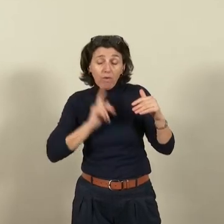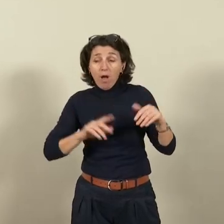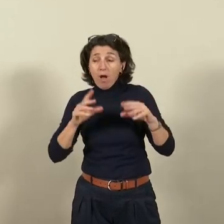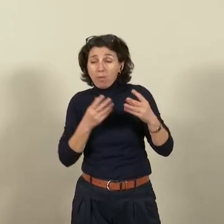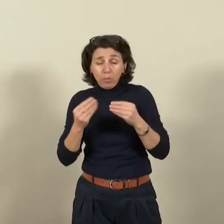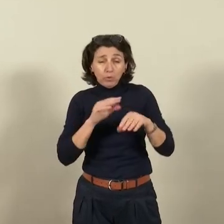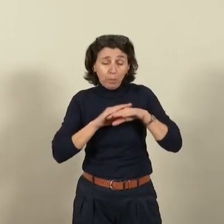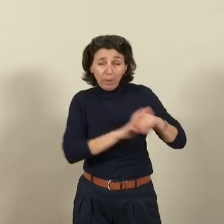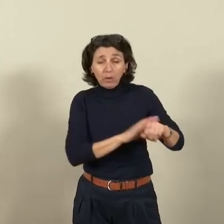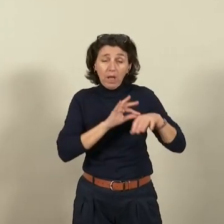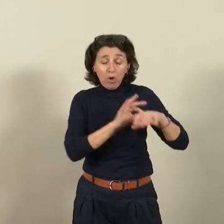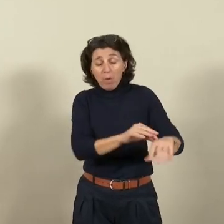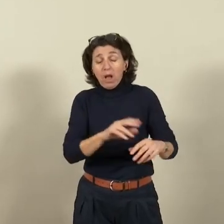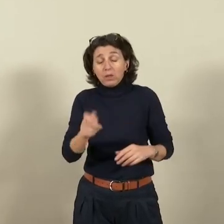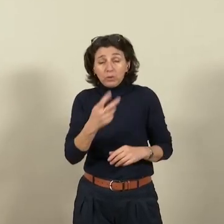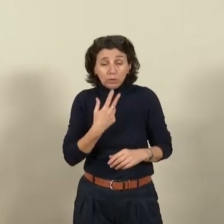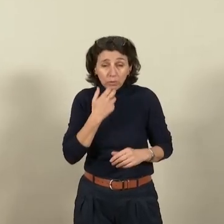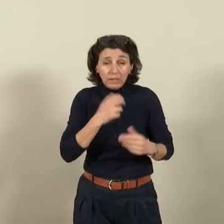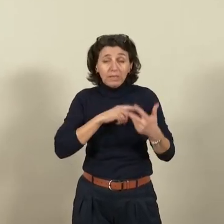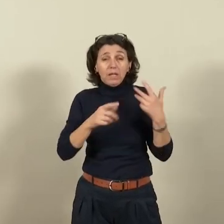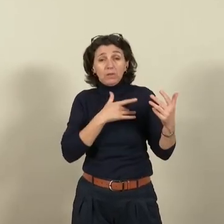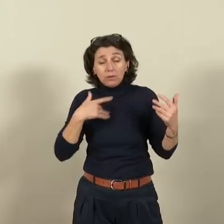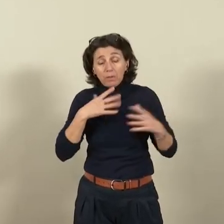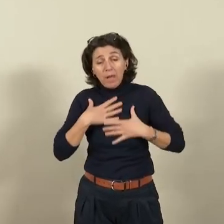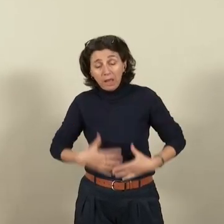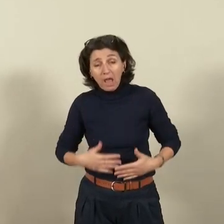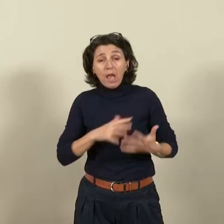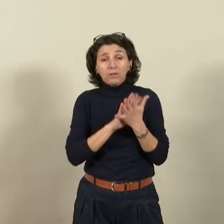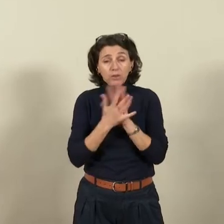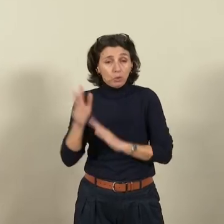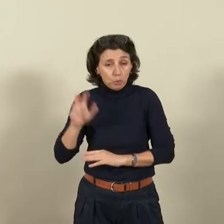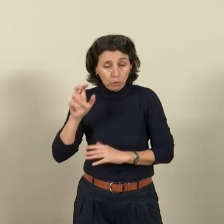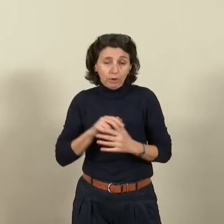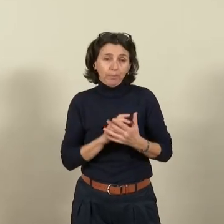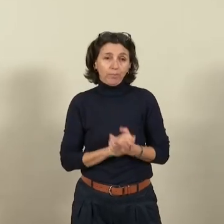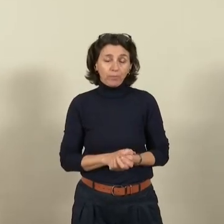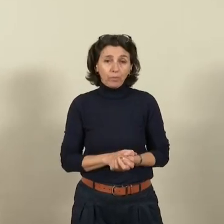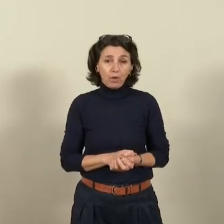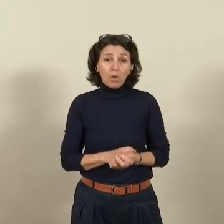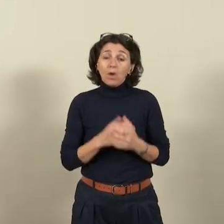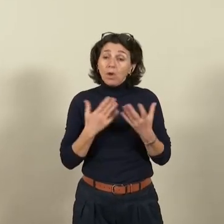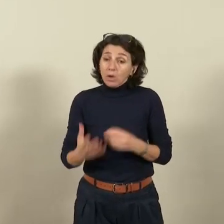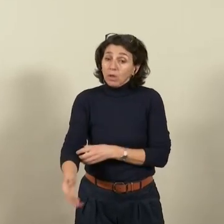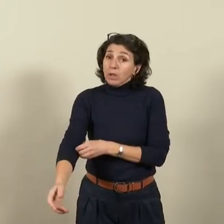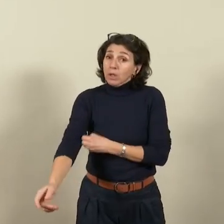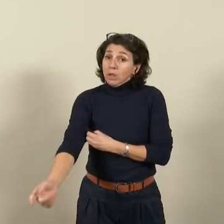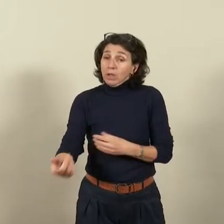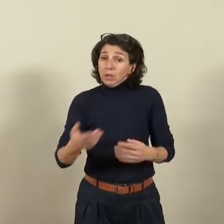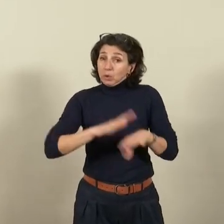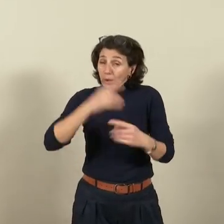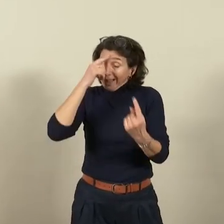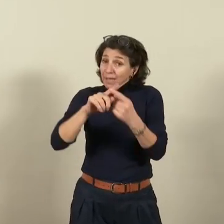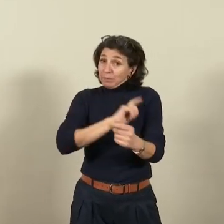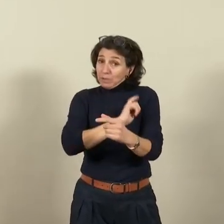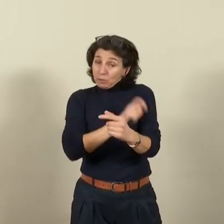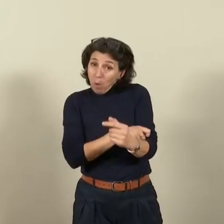l'éducation populaire à la citoyenneté la santé et le bien-être la transition écologique on retrouve pour le sport le même